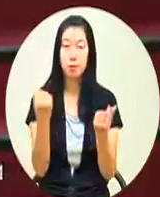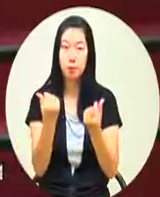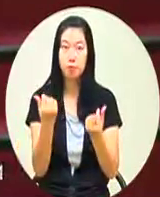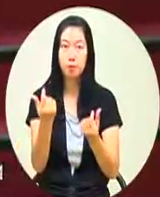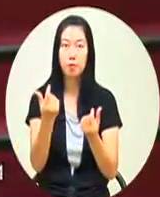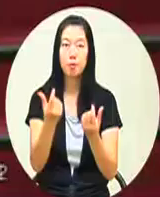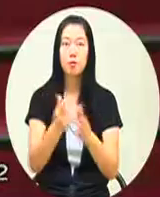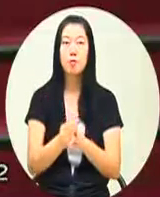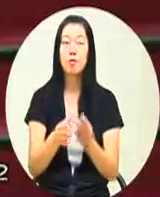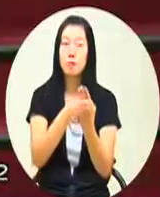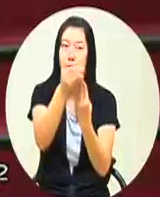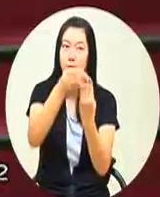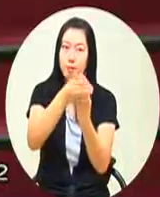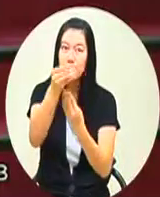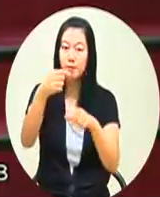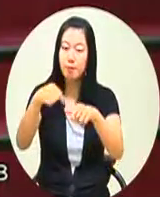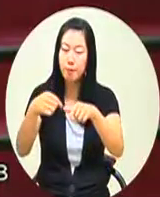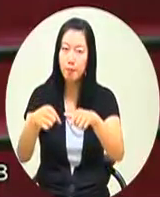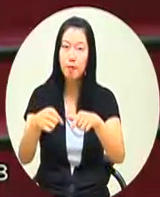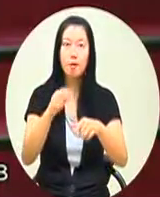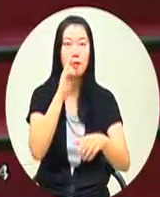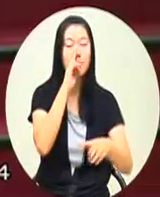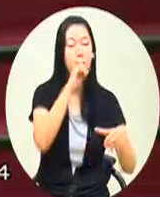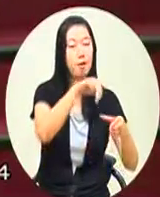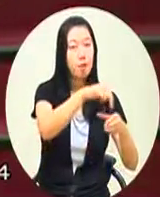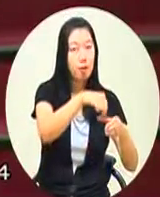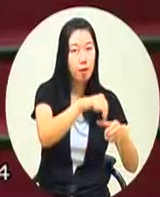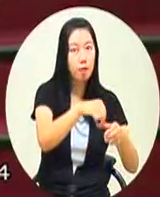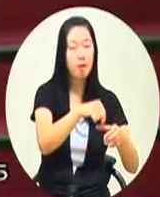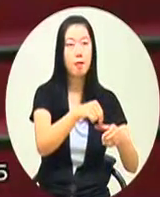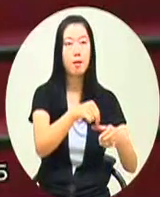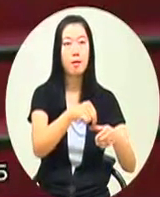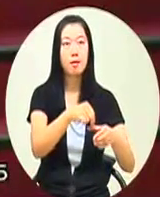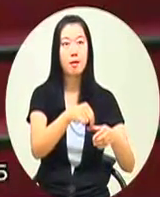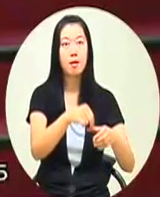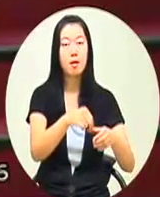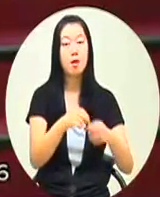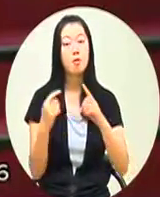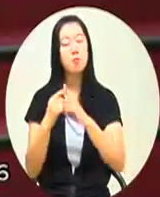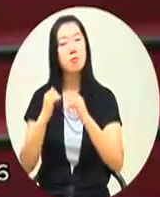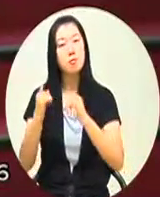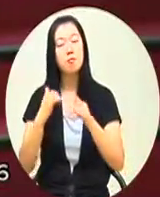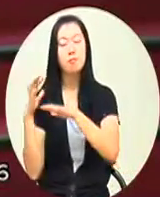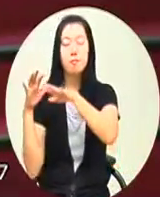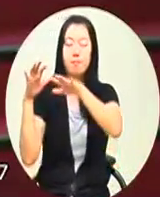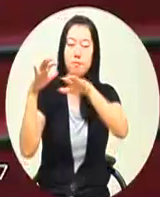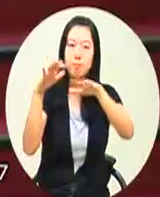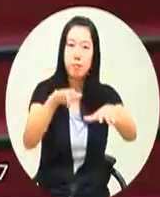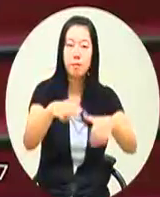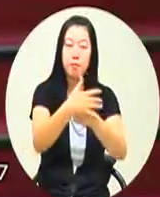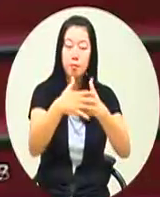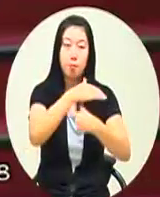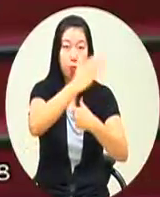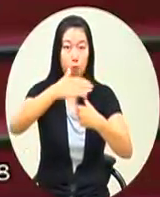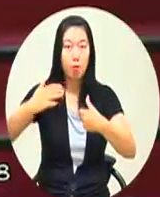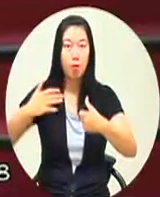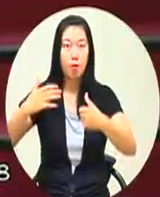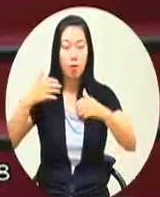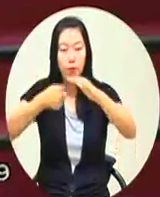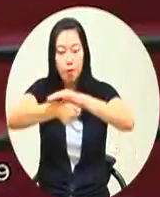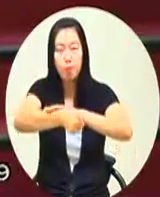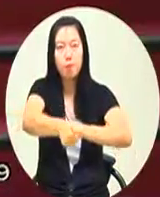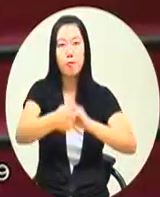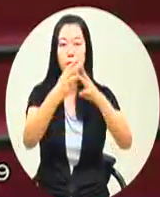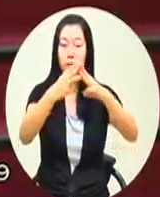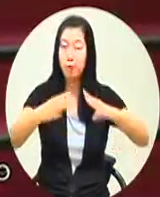叶、咖啡，所以很多市民朋友到宝山地区啊露